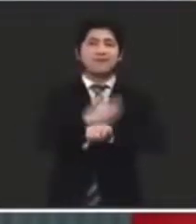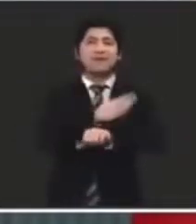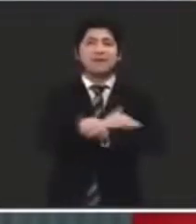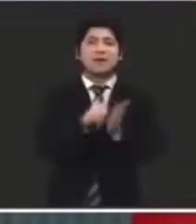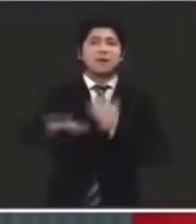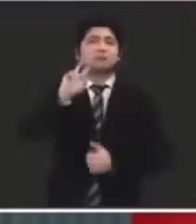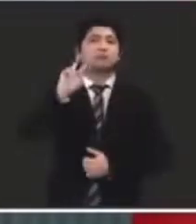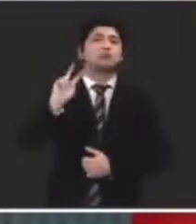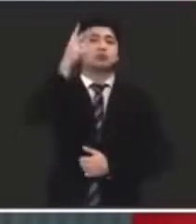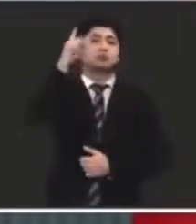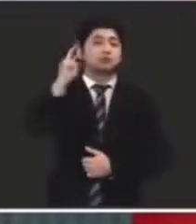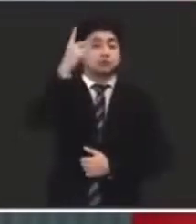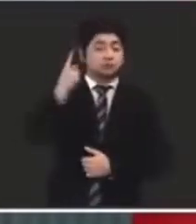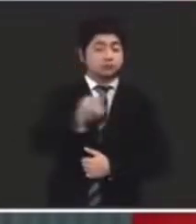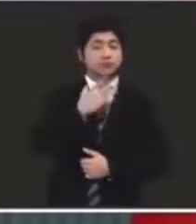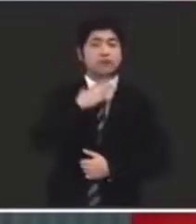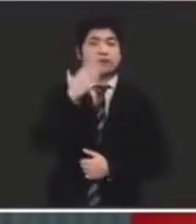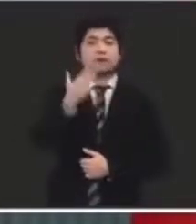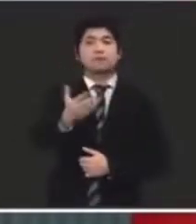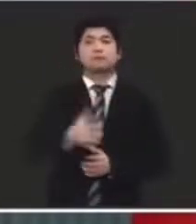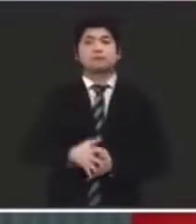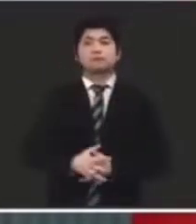müjdelerimiz var